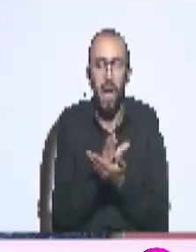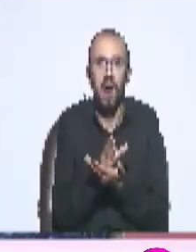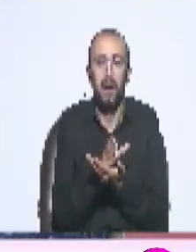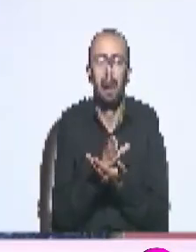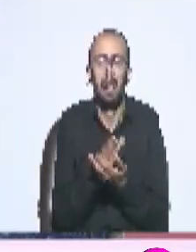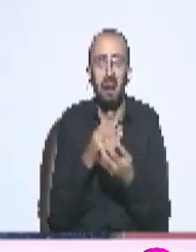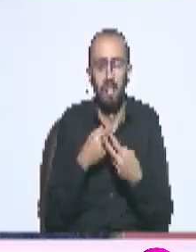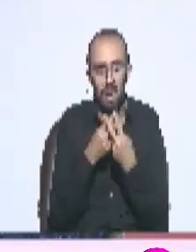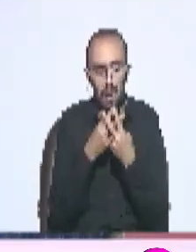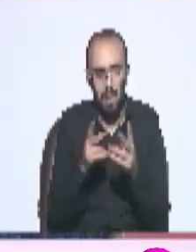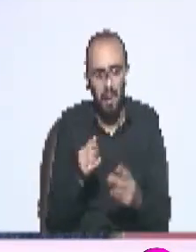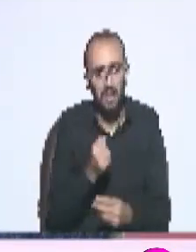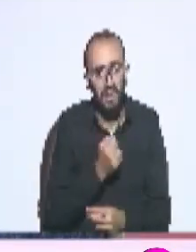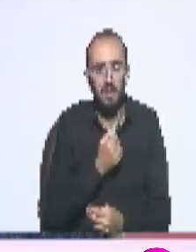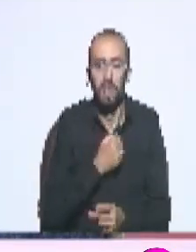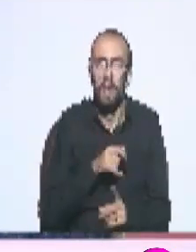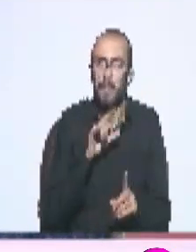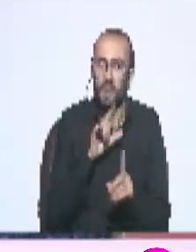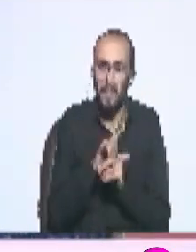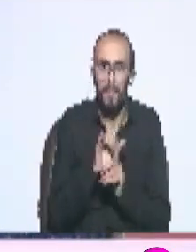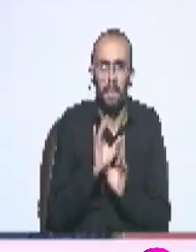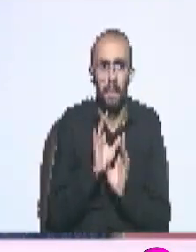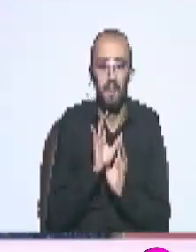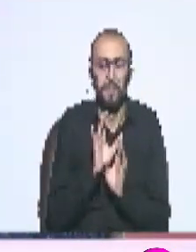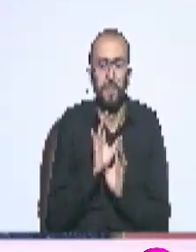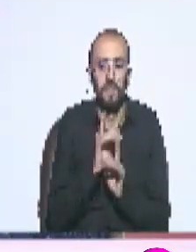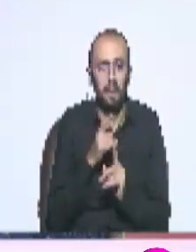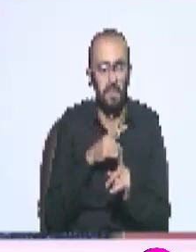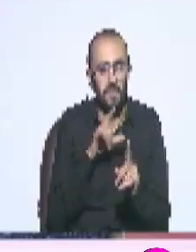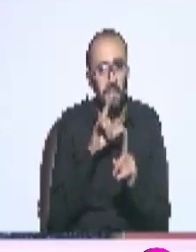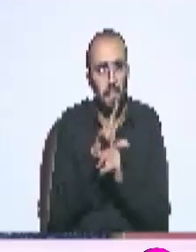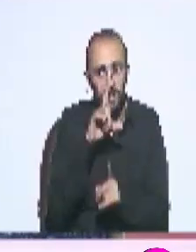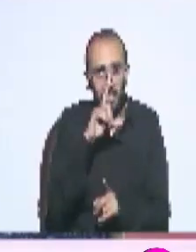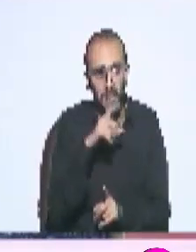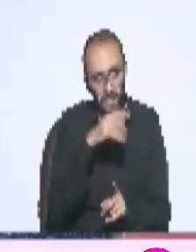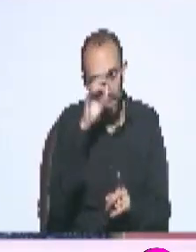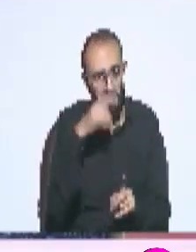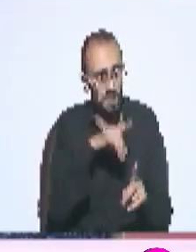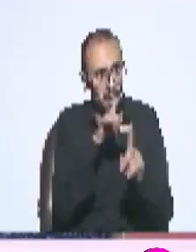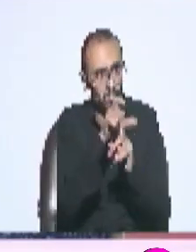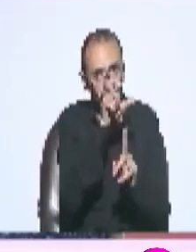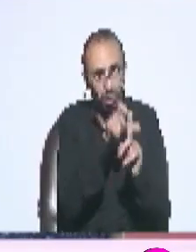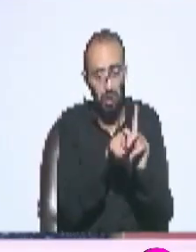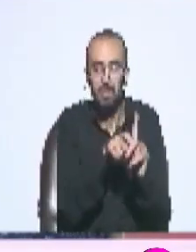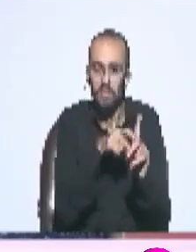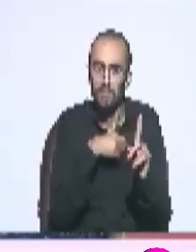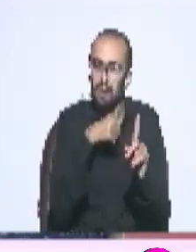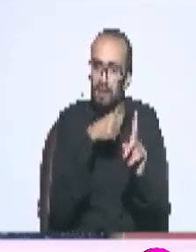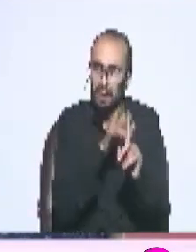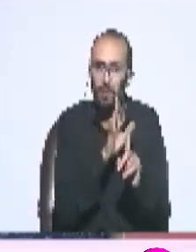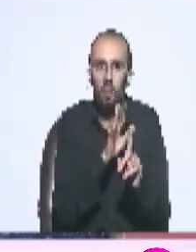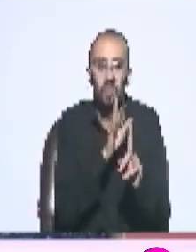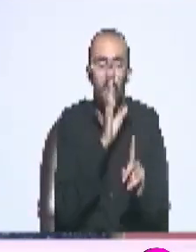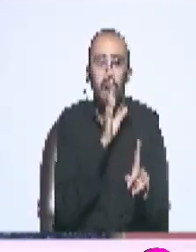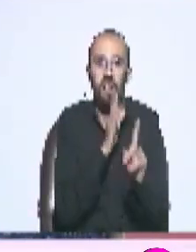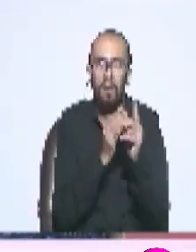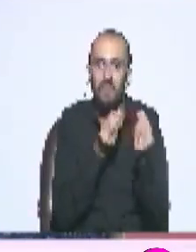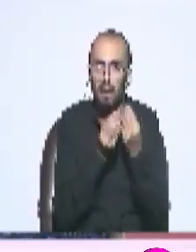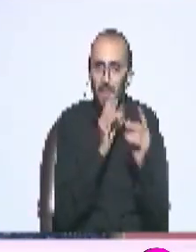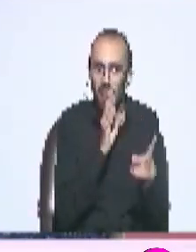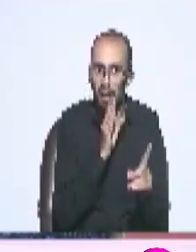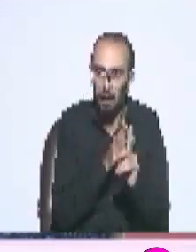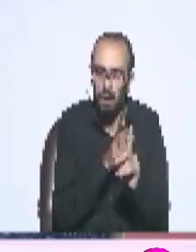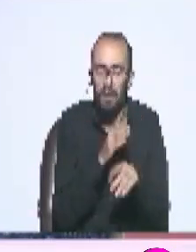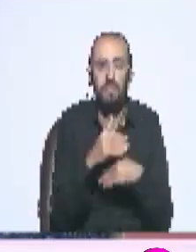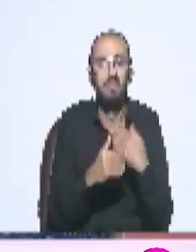بقبل نفسي يعني بحبها بيحب حد بيدي له وقت بيعمل فيه استثمار بيبقى صريح معاه